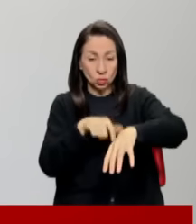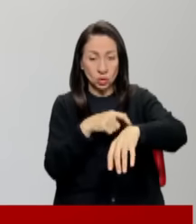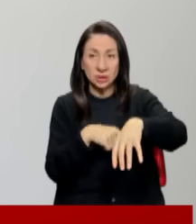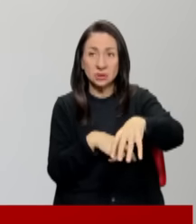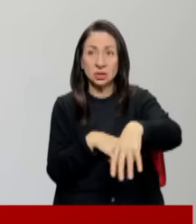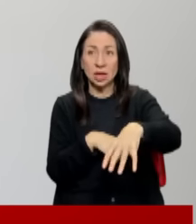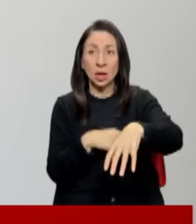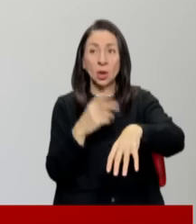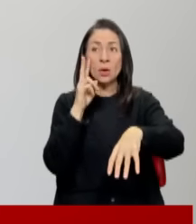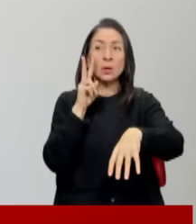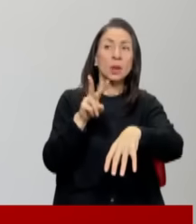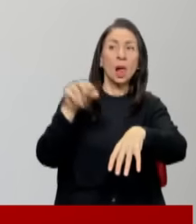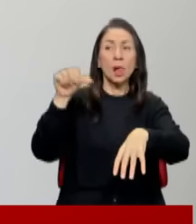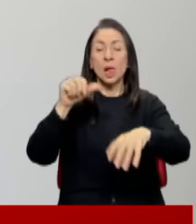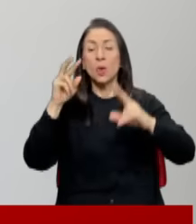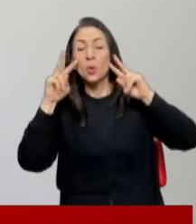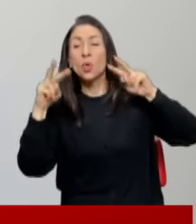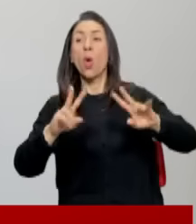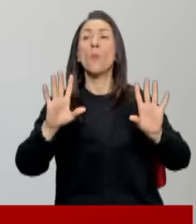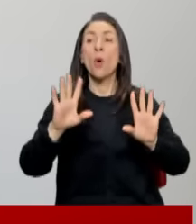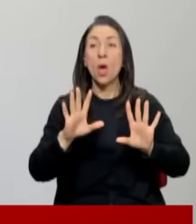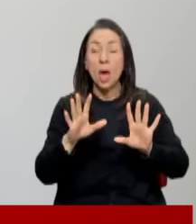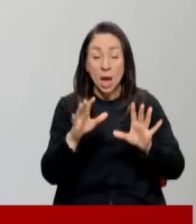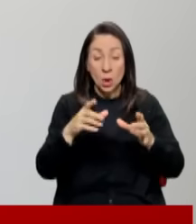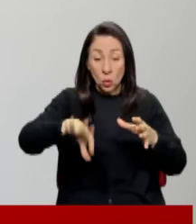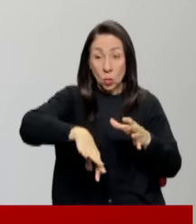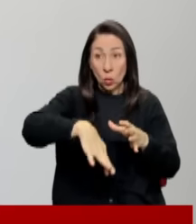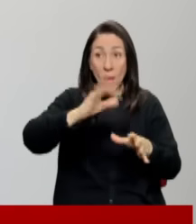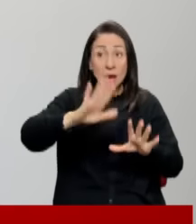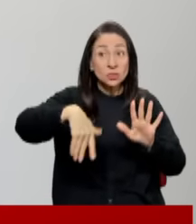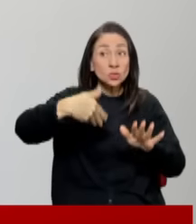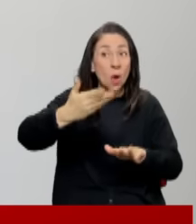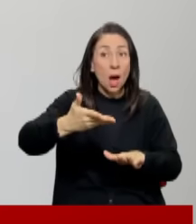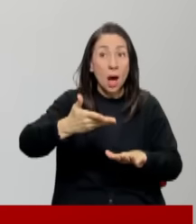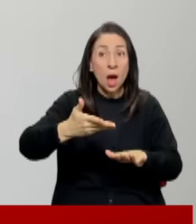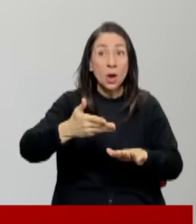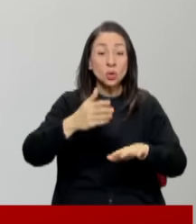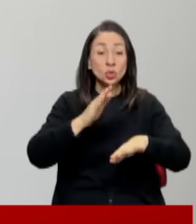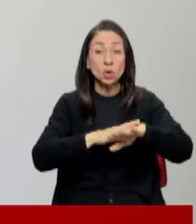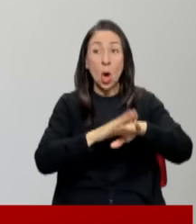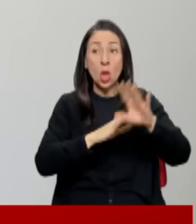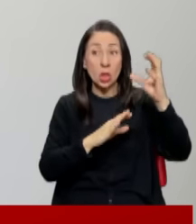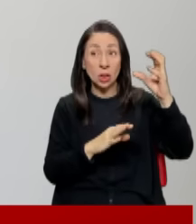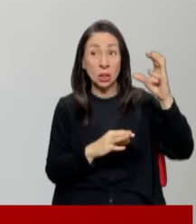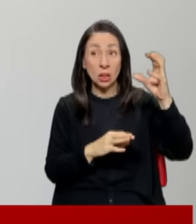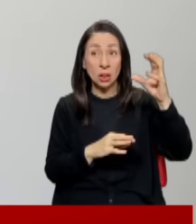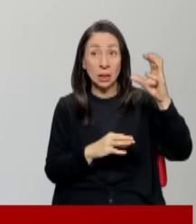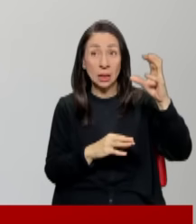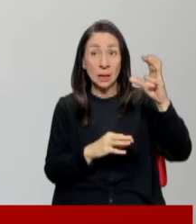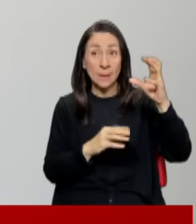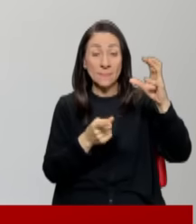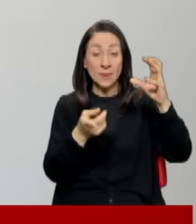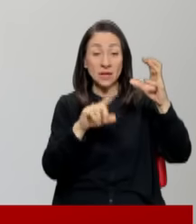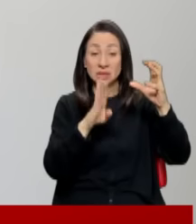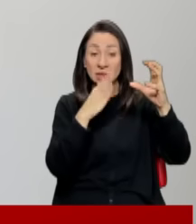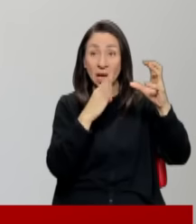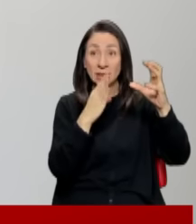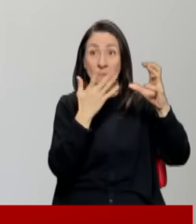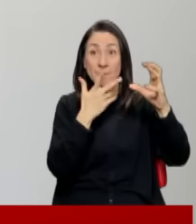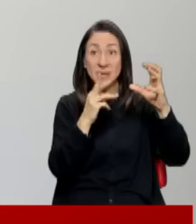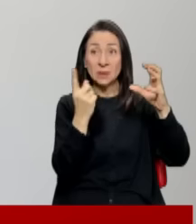süresince gözlemlenemiyor. Aynı zamanda kura çekimi sonrasında sol elinde bir başka